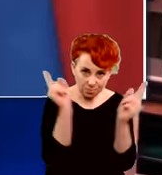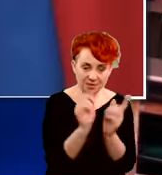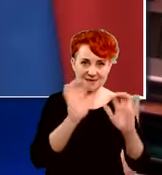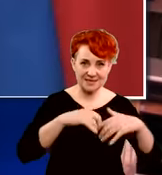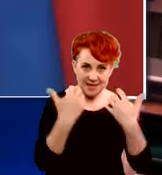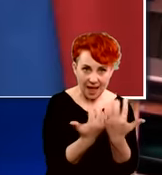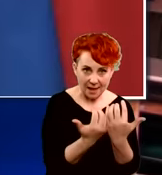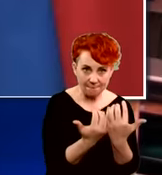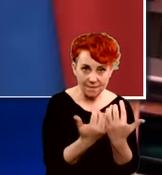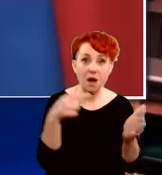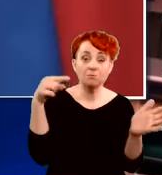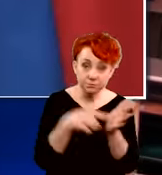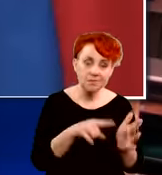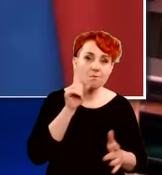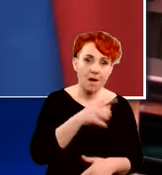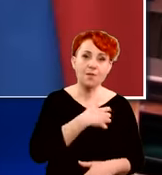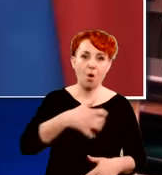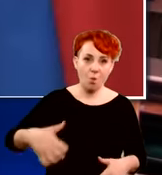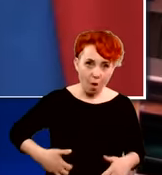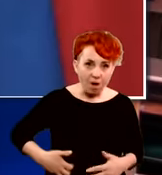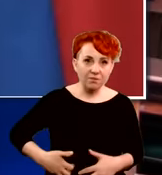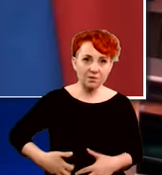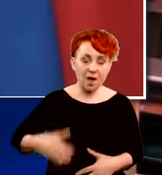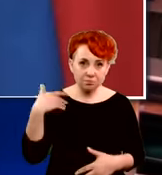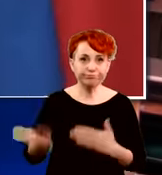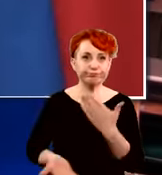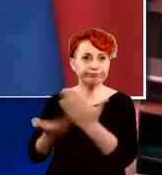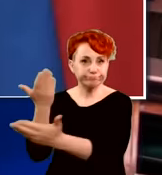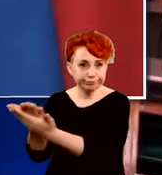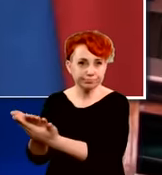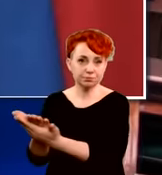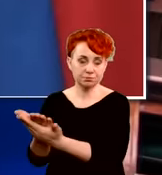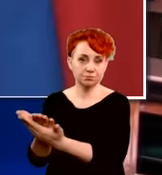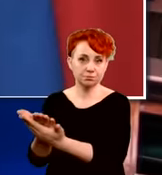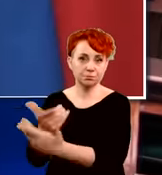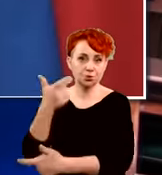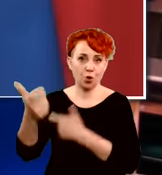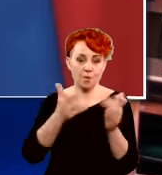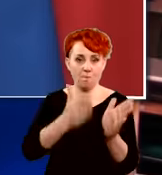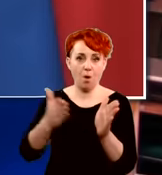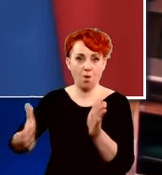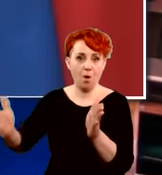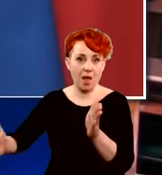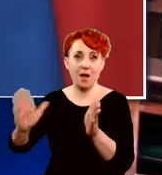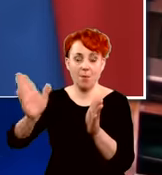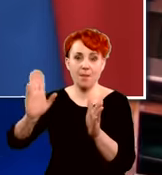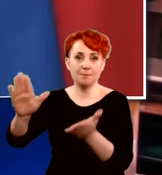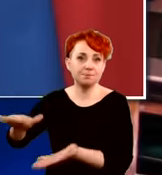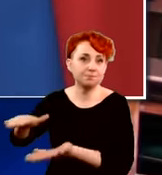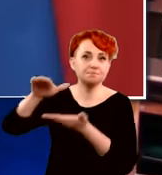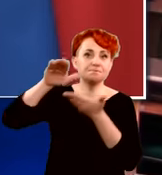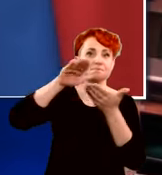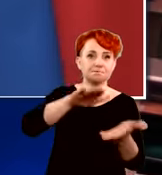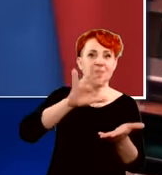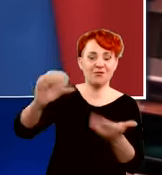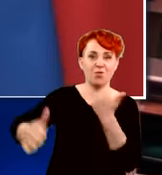kiedy pan marszałek Hołownia składał, dokonywał tych czynności i później przekazywał ich